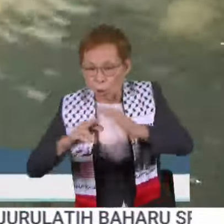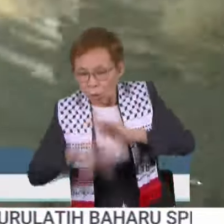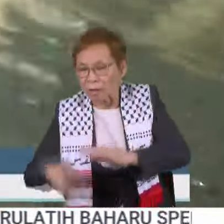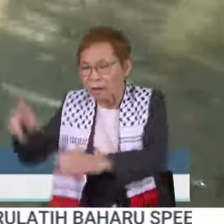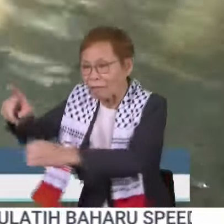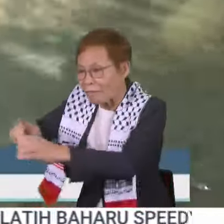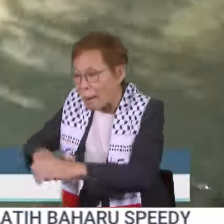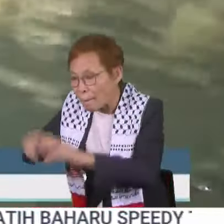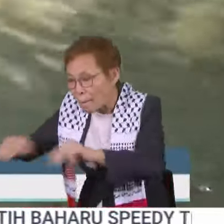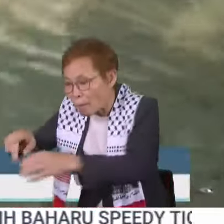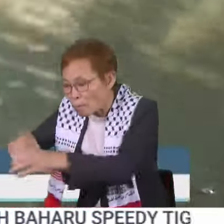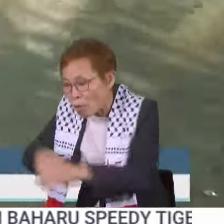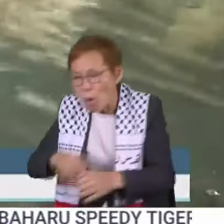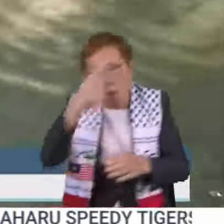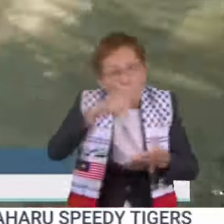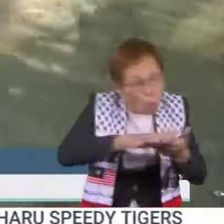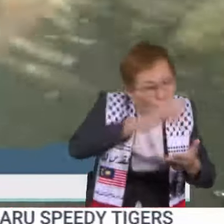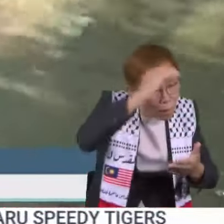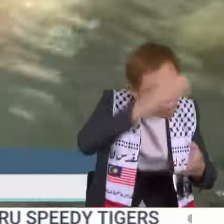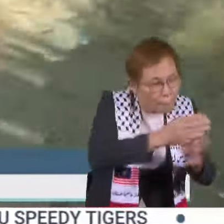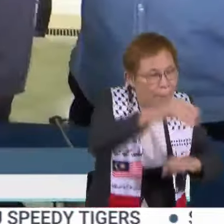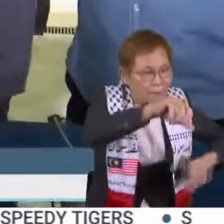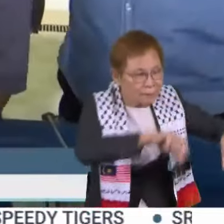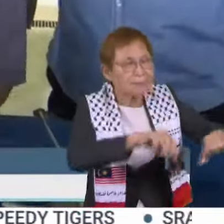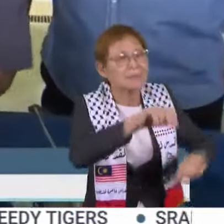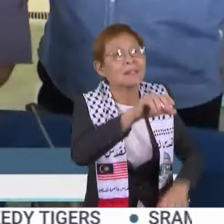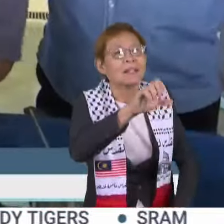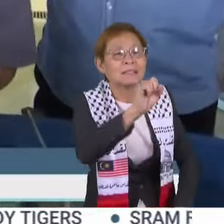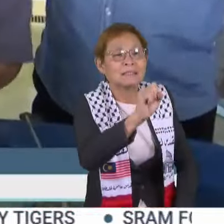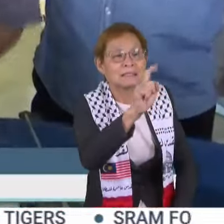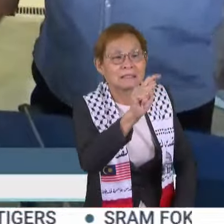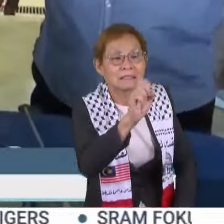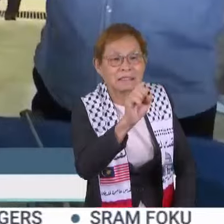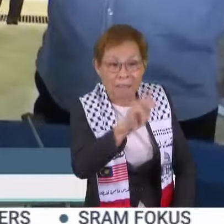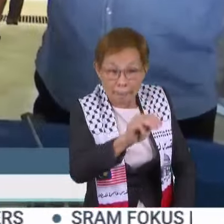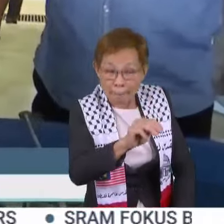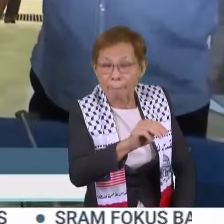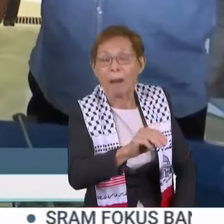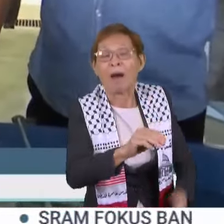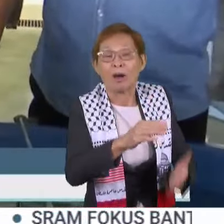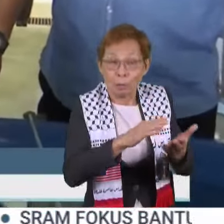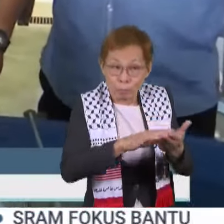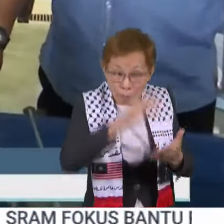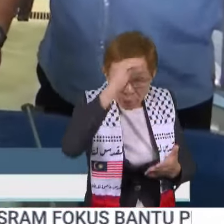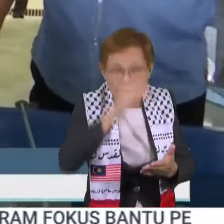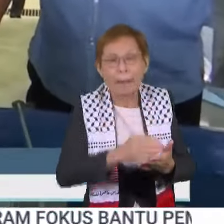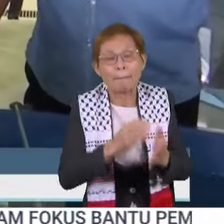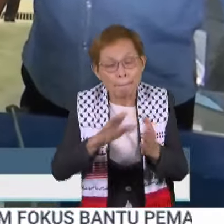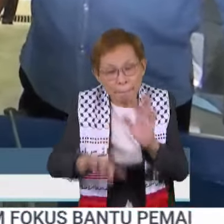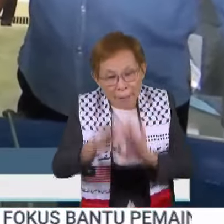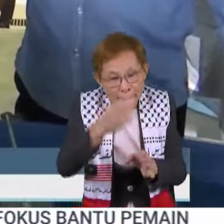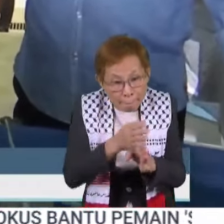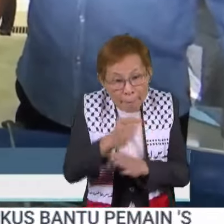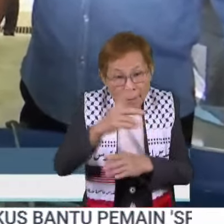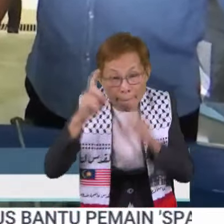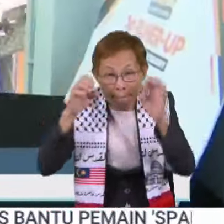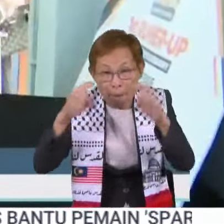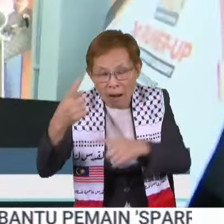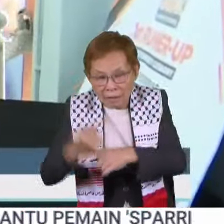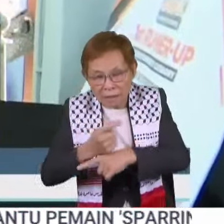menarik minat pelajar untuk mempelajari Bidang sains matematik dan teknologi stem dan memilih bidang pendidikan dan latihan